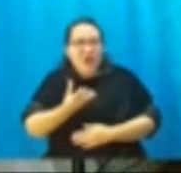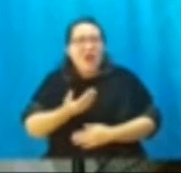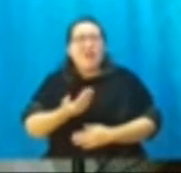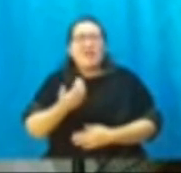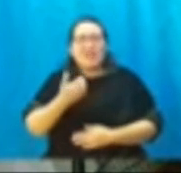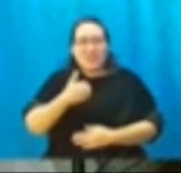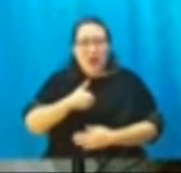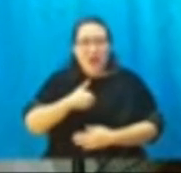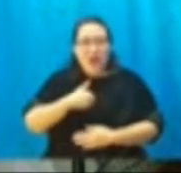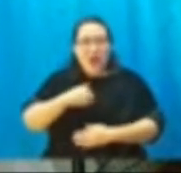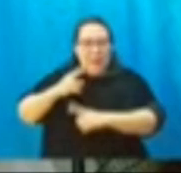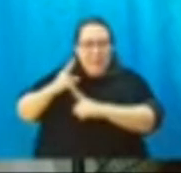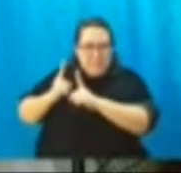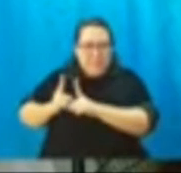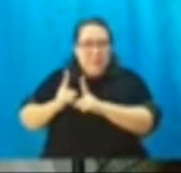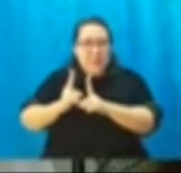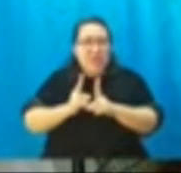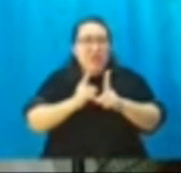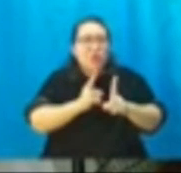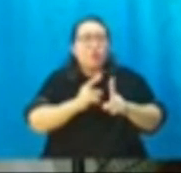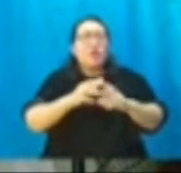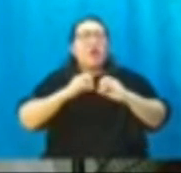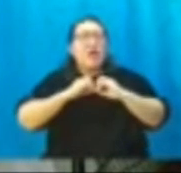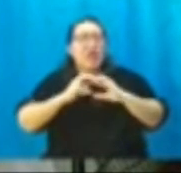ini karena apa